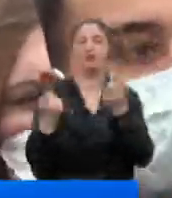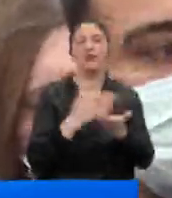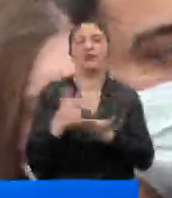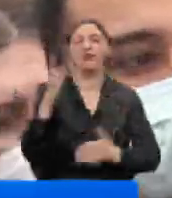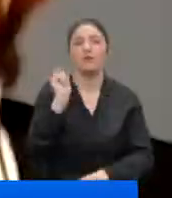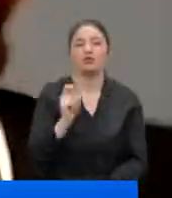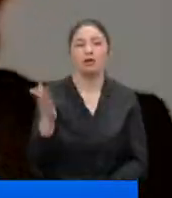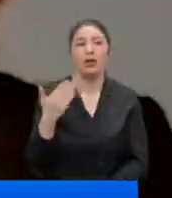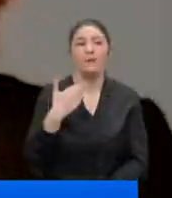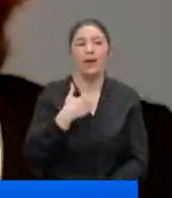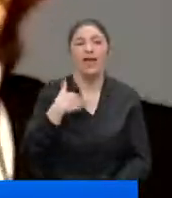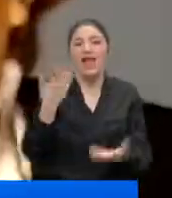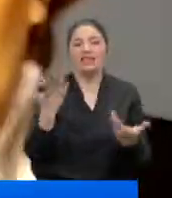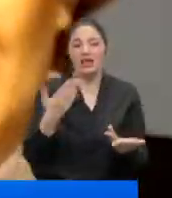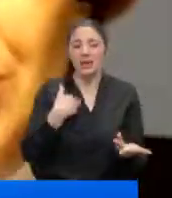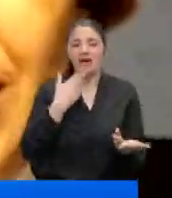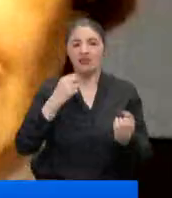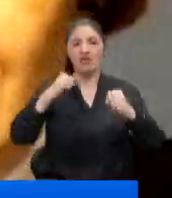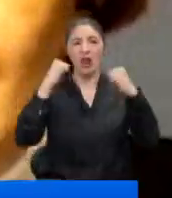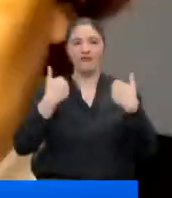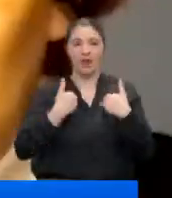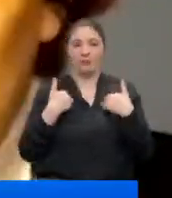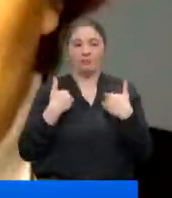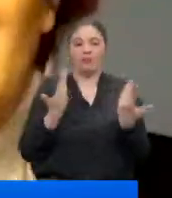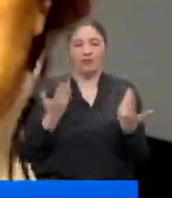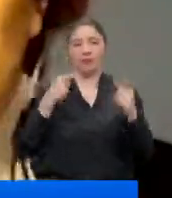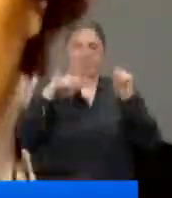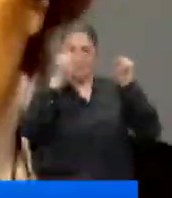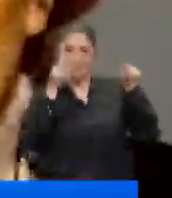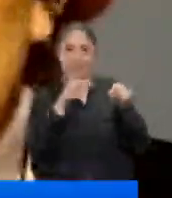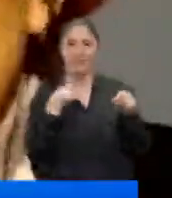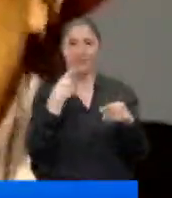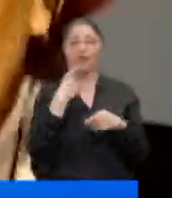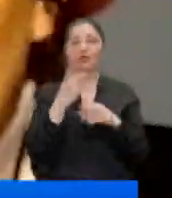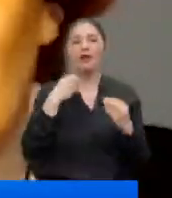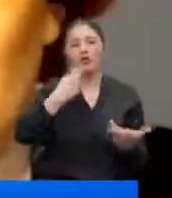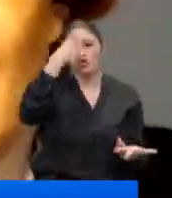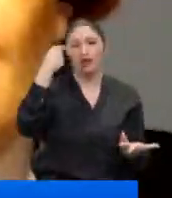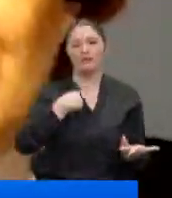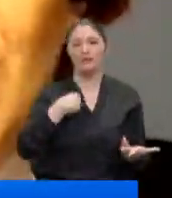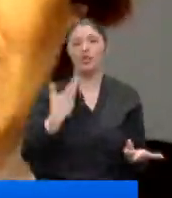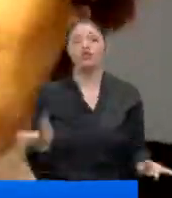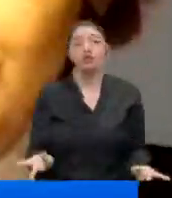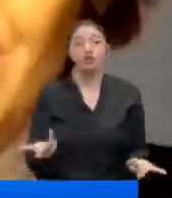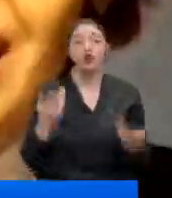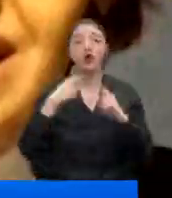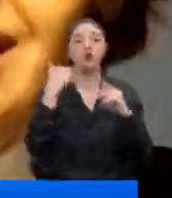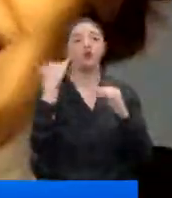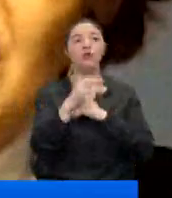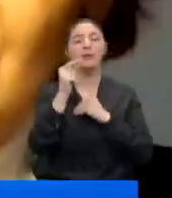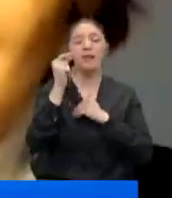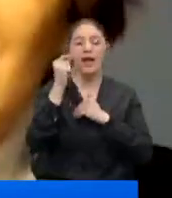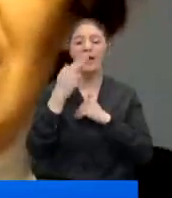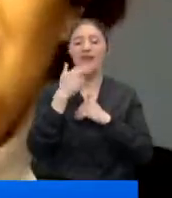devam edecekler. Ben en azından bir kadın taraftarı olarak da antiparantez söylemek istiyorum. Yani çok şanslıyız biz. Çünkü toplumsal